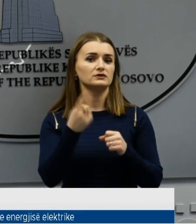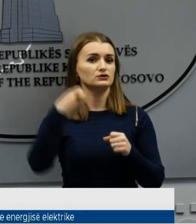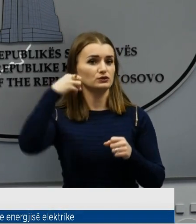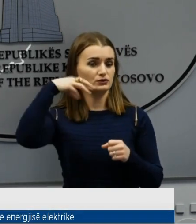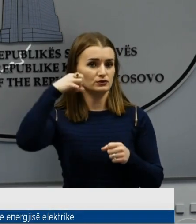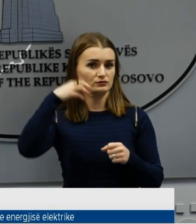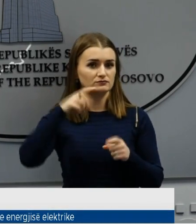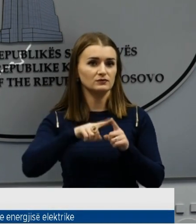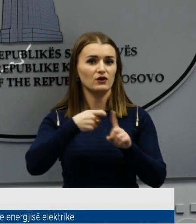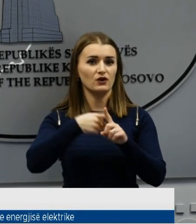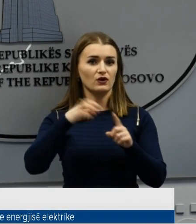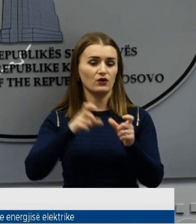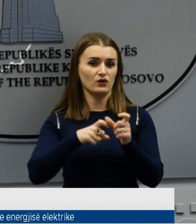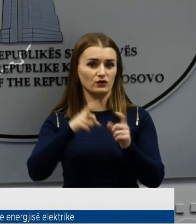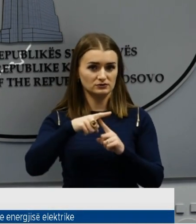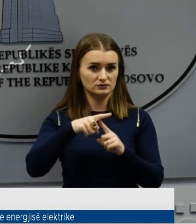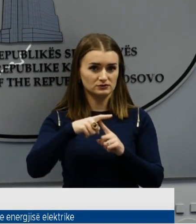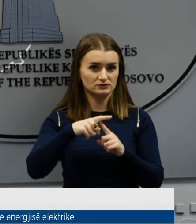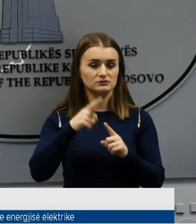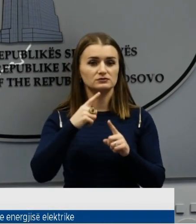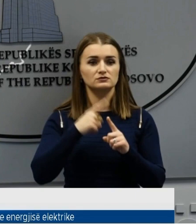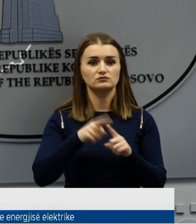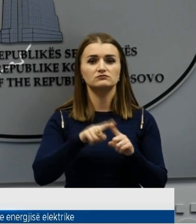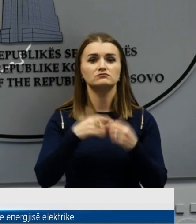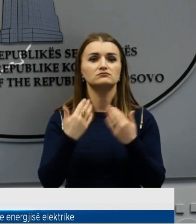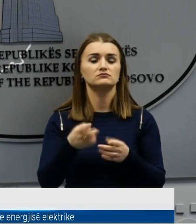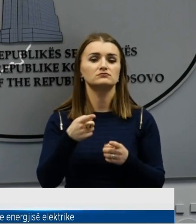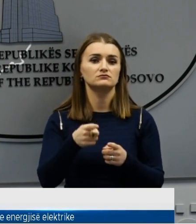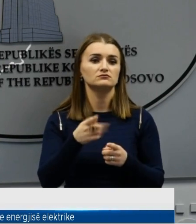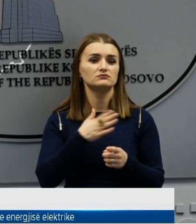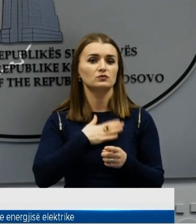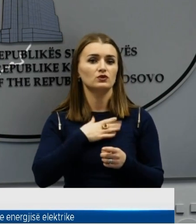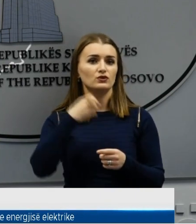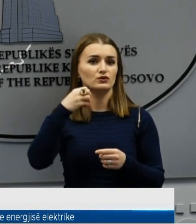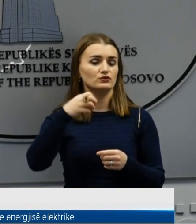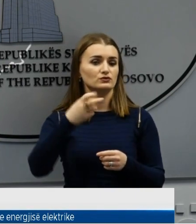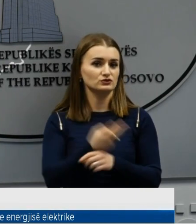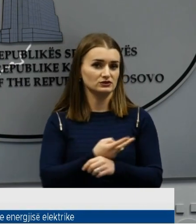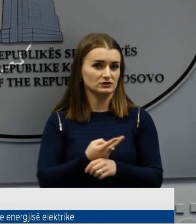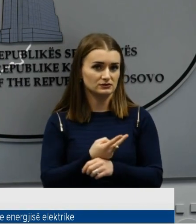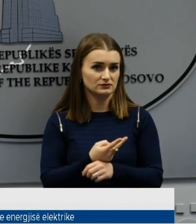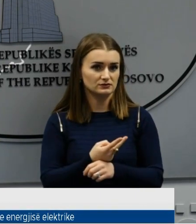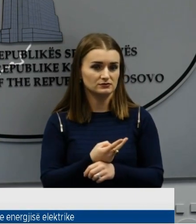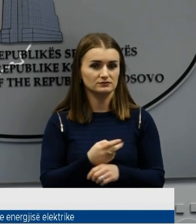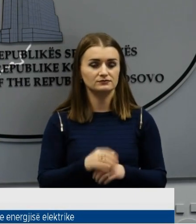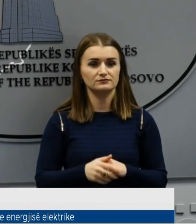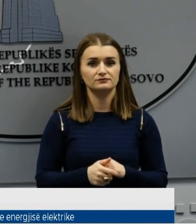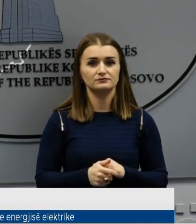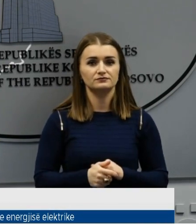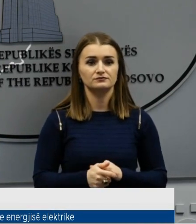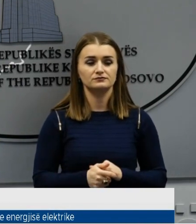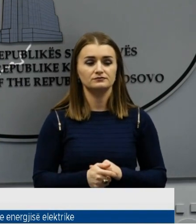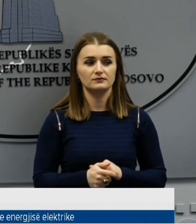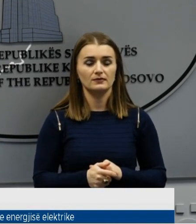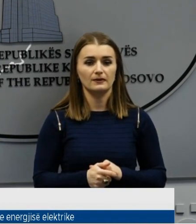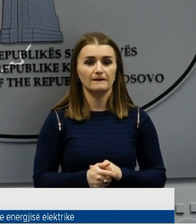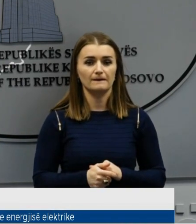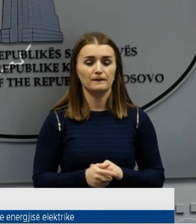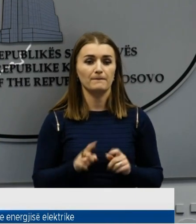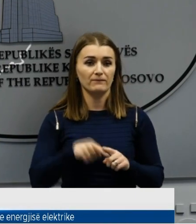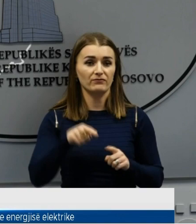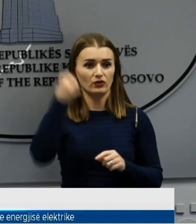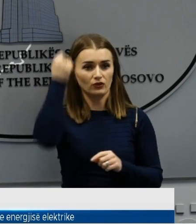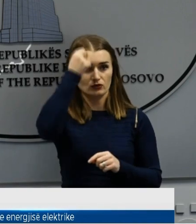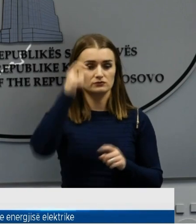kostin, duke e bërë kostin operatorin e transmisionit tonë kost barabart me atë të çdo shteti tjetër në Evropë. Kosova është një pjesë e një